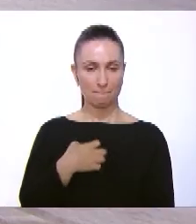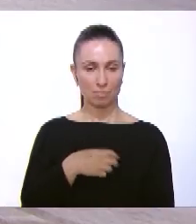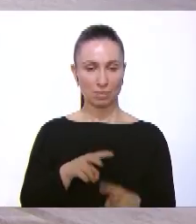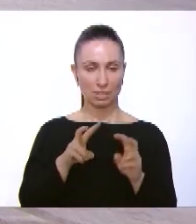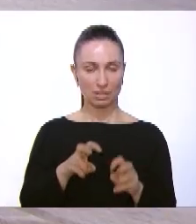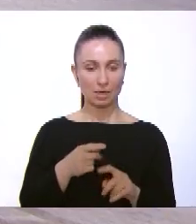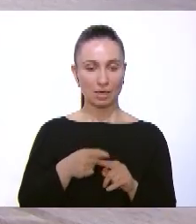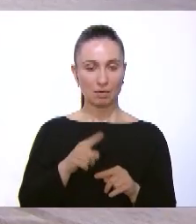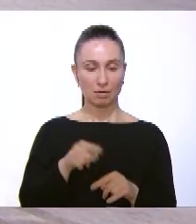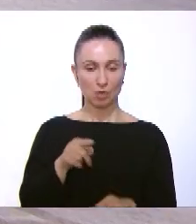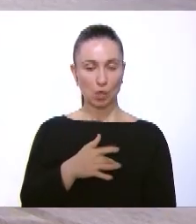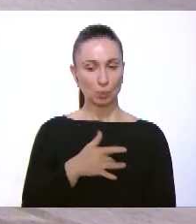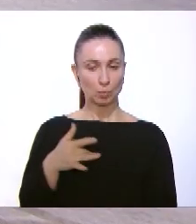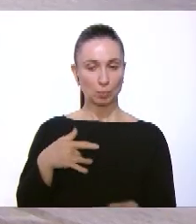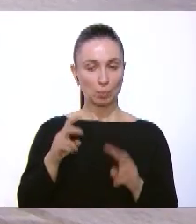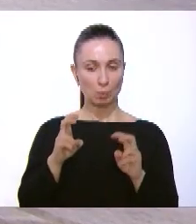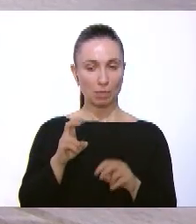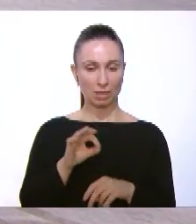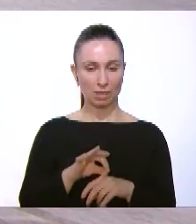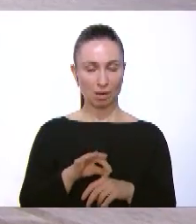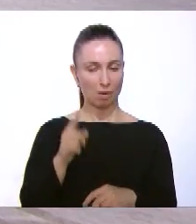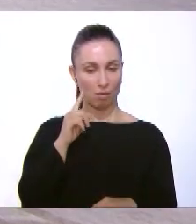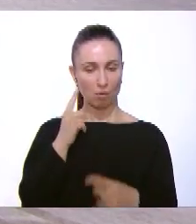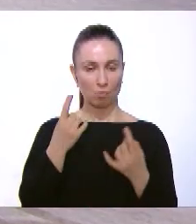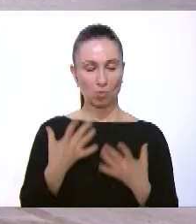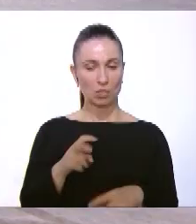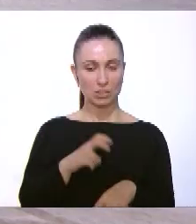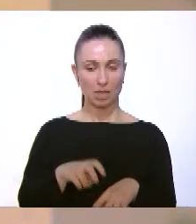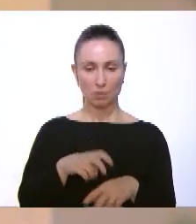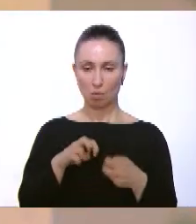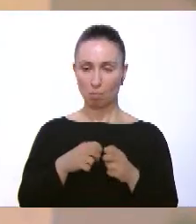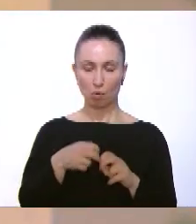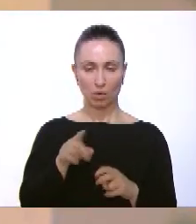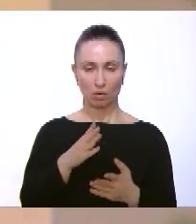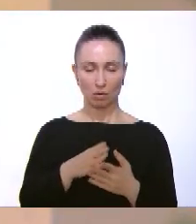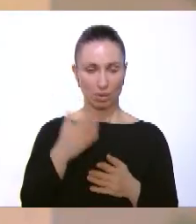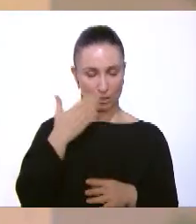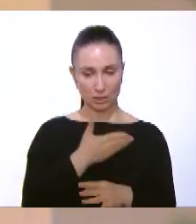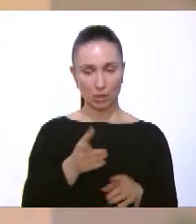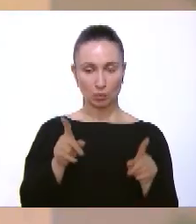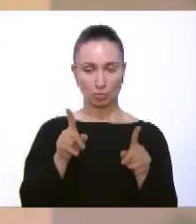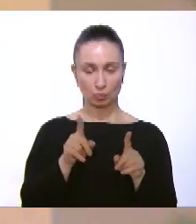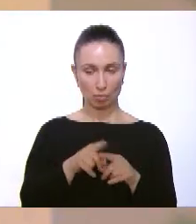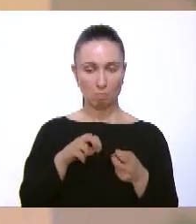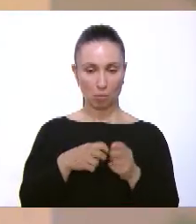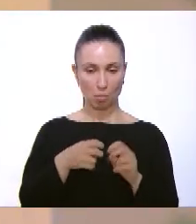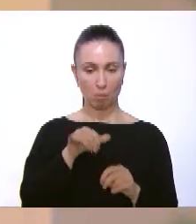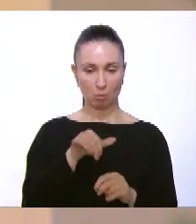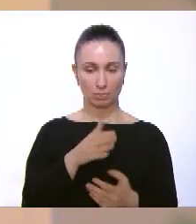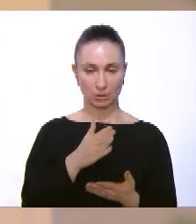თემა, ვინაიდან ტუბერკულოზი მოგეხსენებათ, ეს არ არის მხოლოდ სამედიცინო პრობლემა, ის სოციალური გამოწვევა